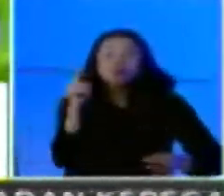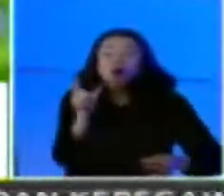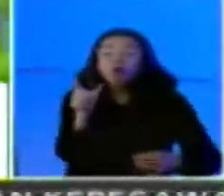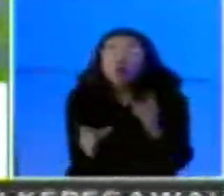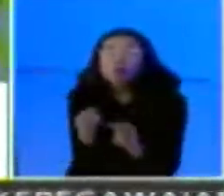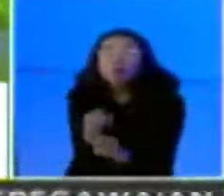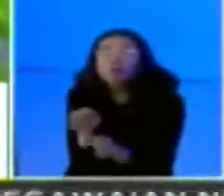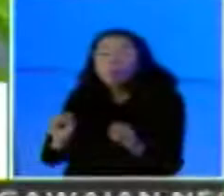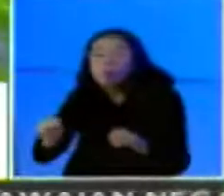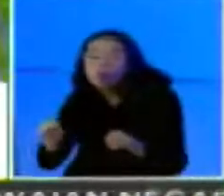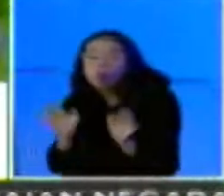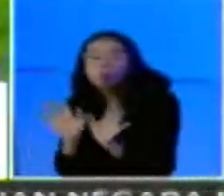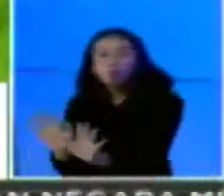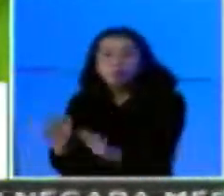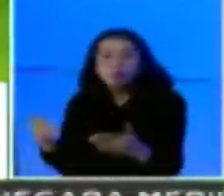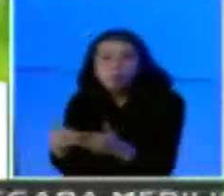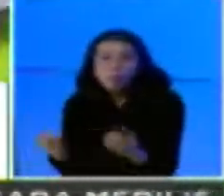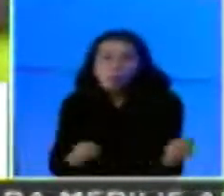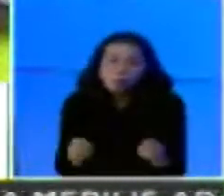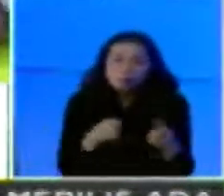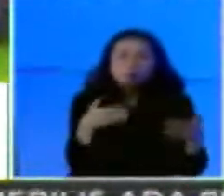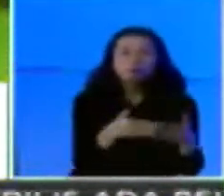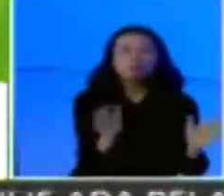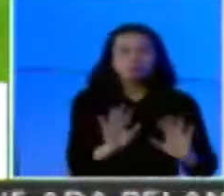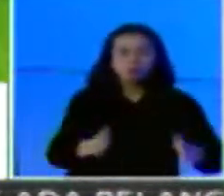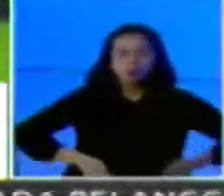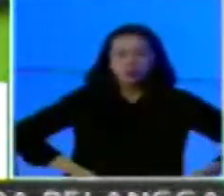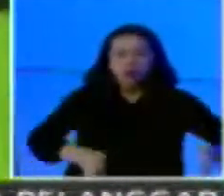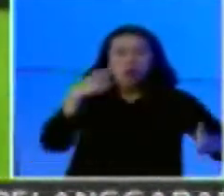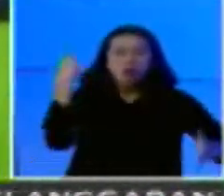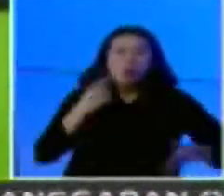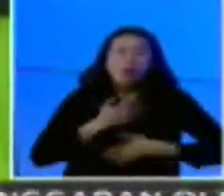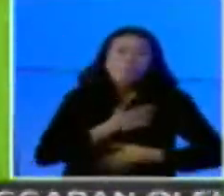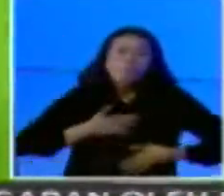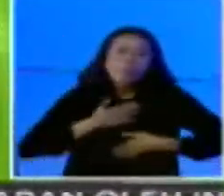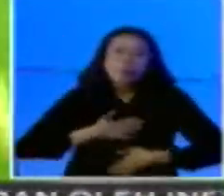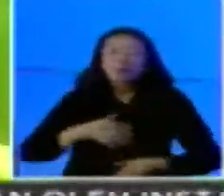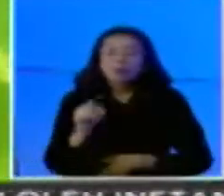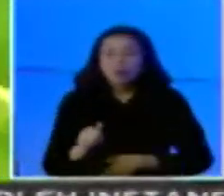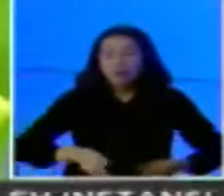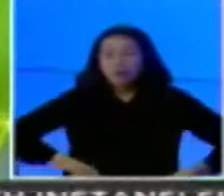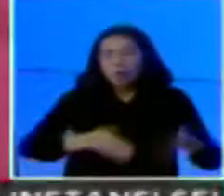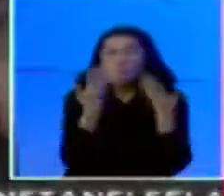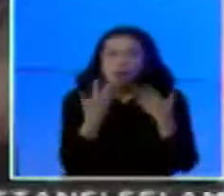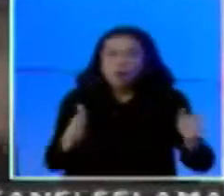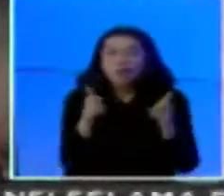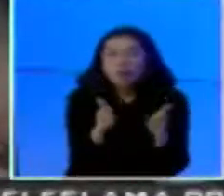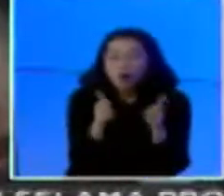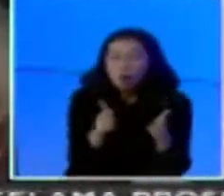pengendara. Merupakan hak setiap pengendara baik roda 2 maupun roda 4 menikmati jalan raya yang bebas gangguan